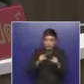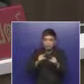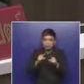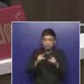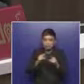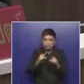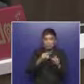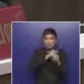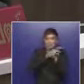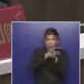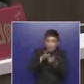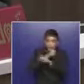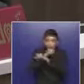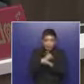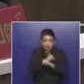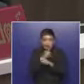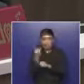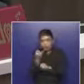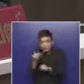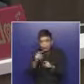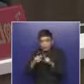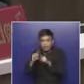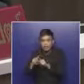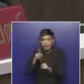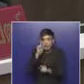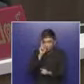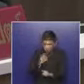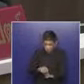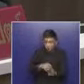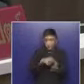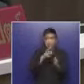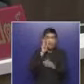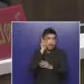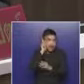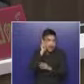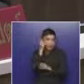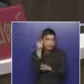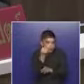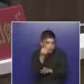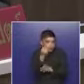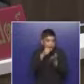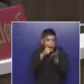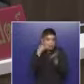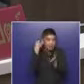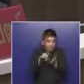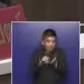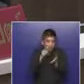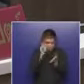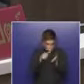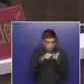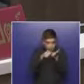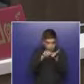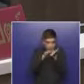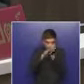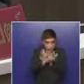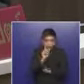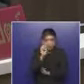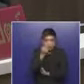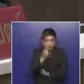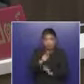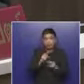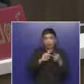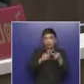นท่านต้องให้เขาหนึ่งมีความรู้ที่ถูกต้องตรงต้องแก้ข่าวทุกวันนะครับเรื่องที่สองท่านต้องใช้วิชาครุศ